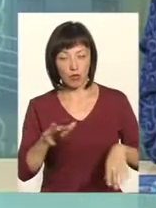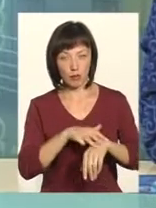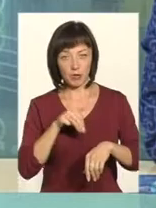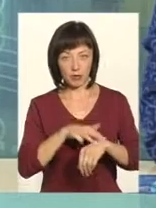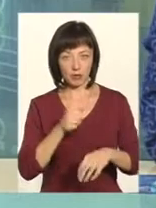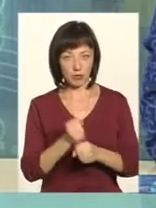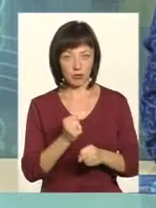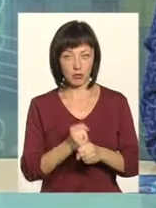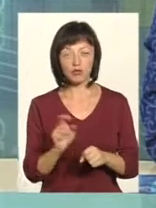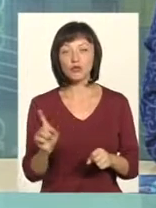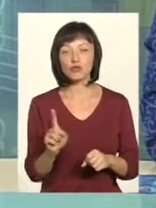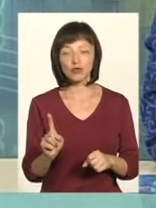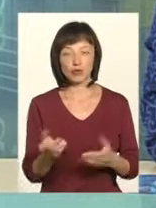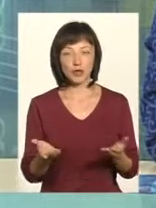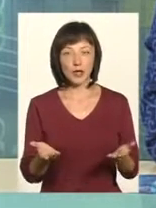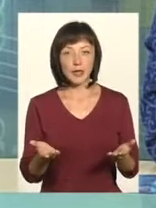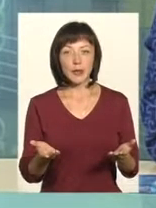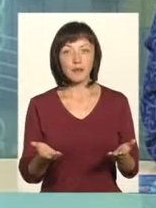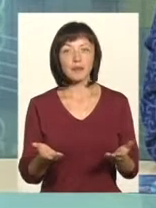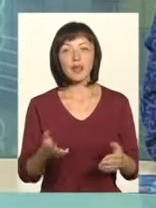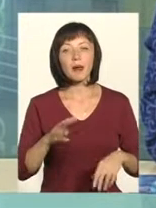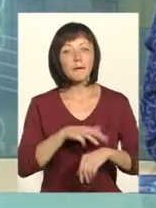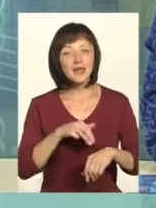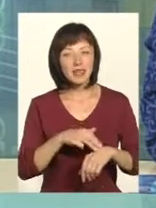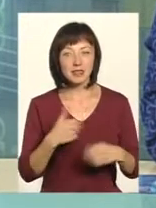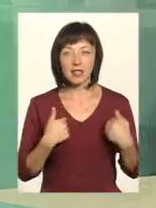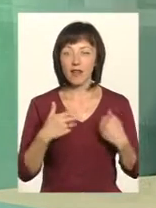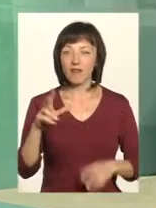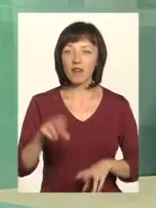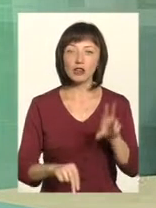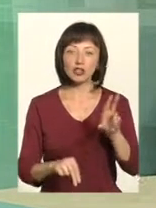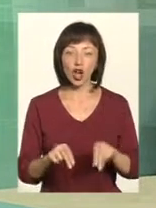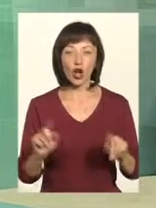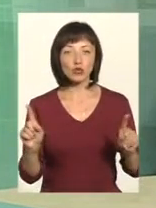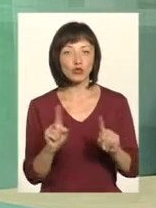внутрішніх справ? Щодо органів внутрішніх справ, я вважаю, що